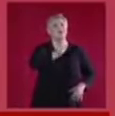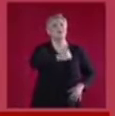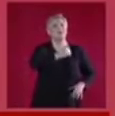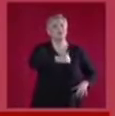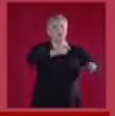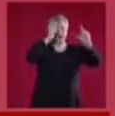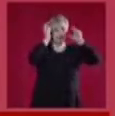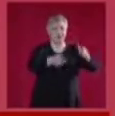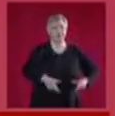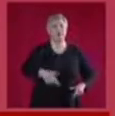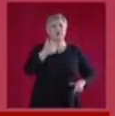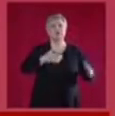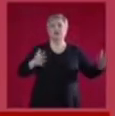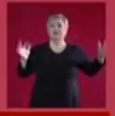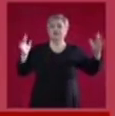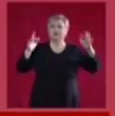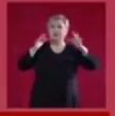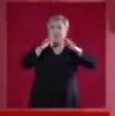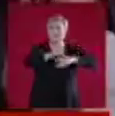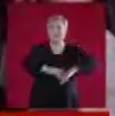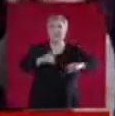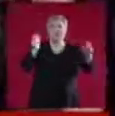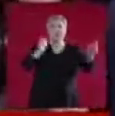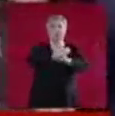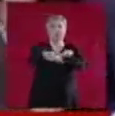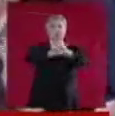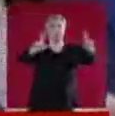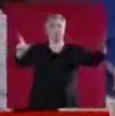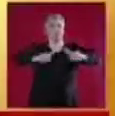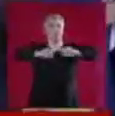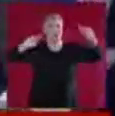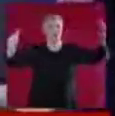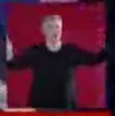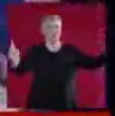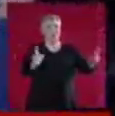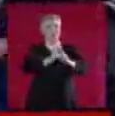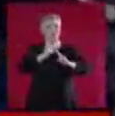χώρα για να εκφράσουν τη στήριξή τους αυτή τη μεγάλη προσπάθεια